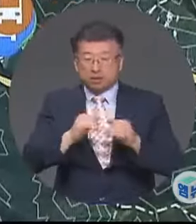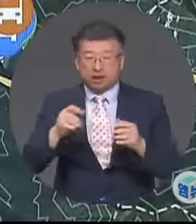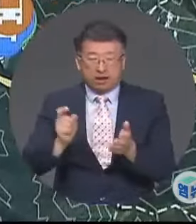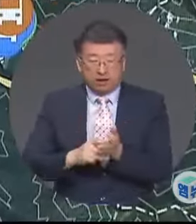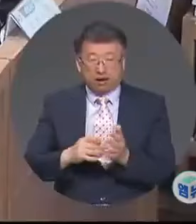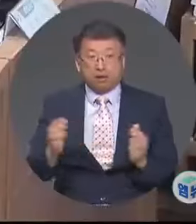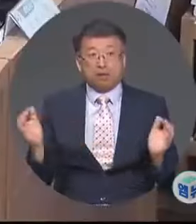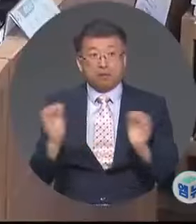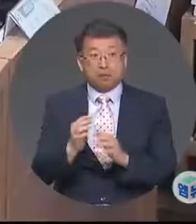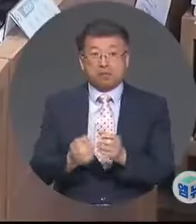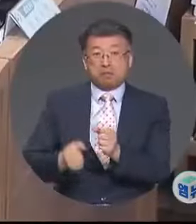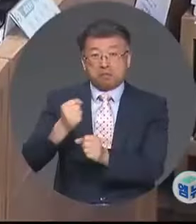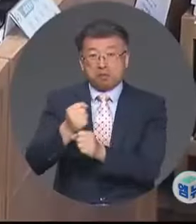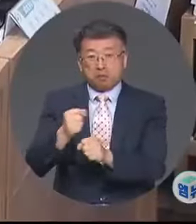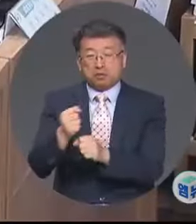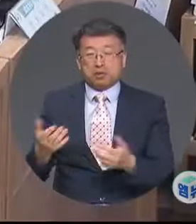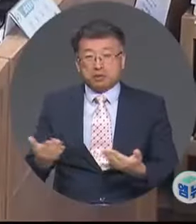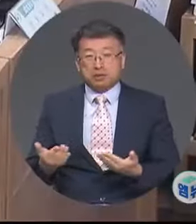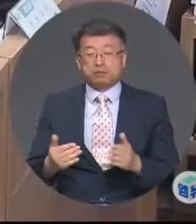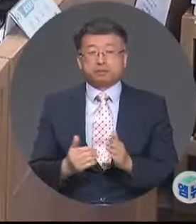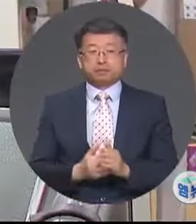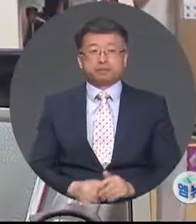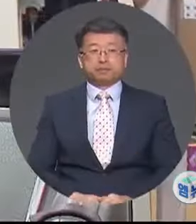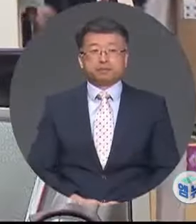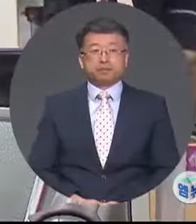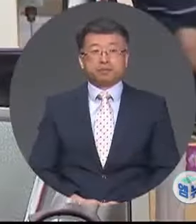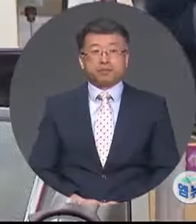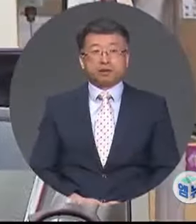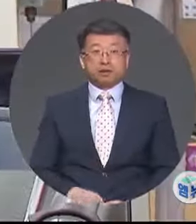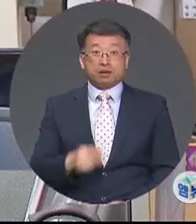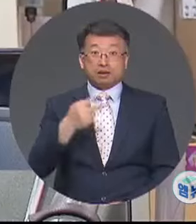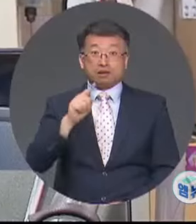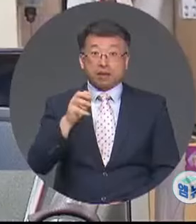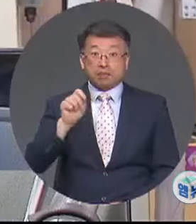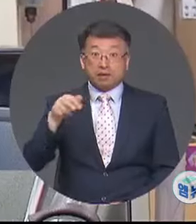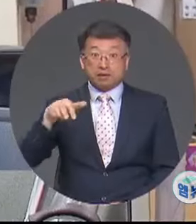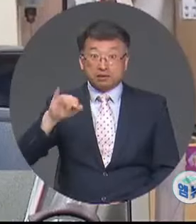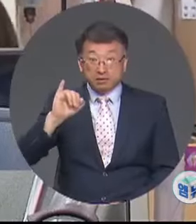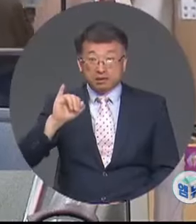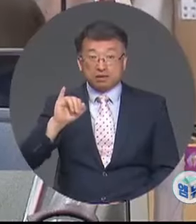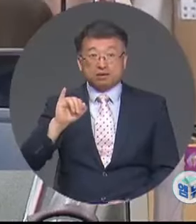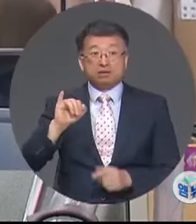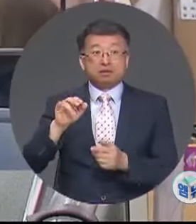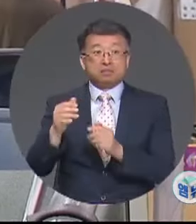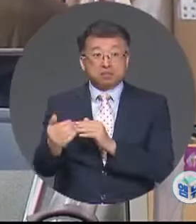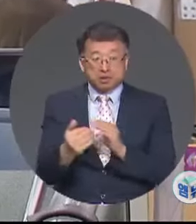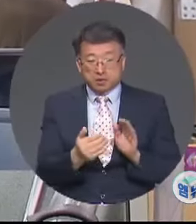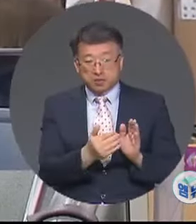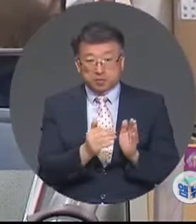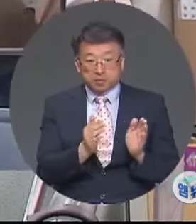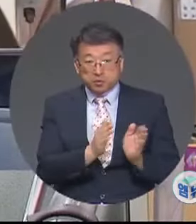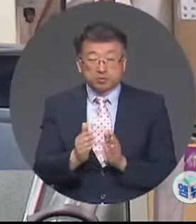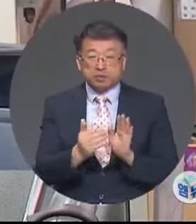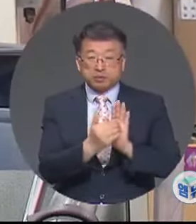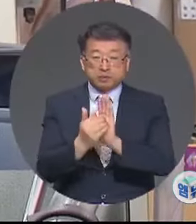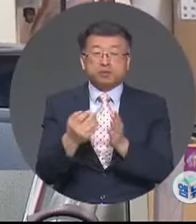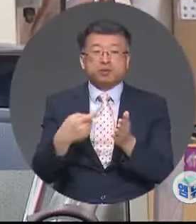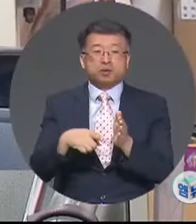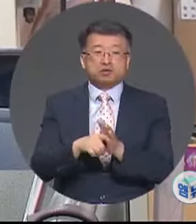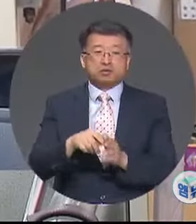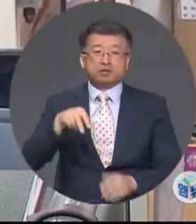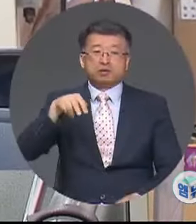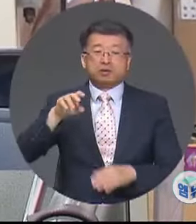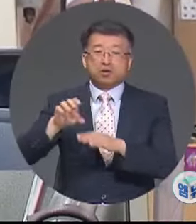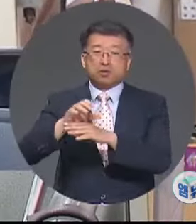급히 모여 복구 작업을 벌였습니다. 늘어나는 단말기에 선제적으로 대비하기 위해서 우리가 서버